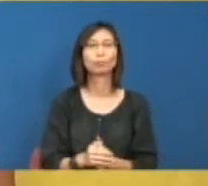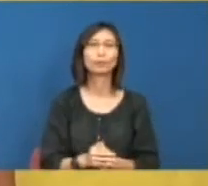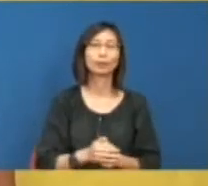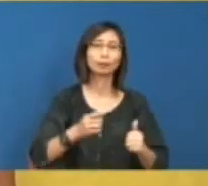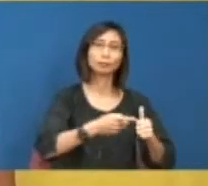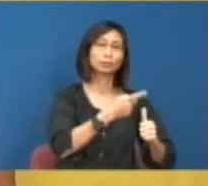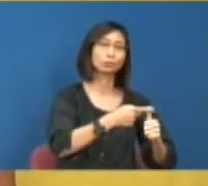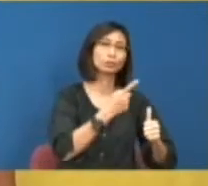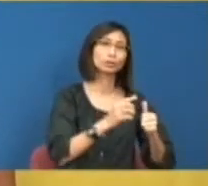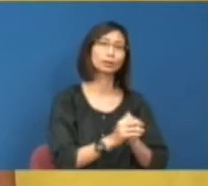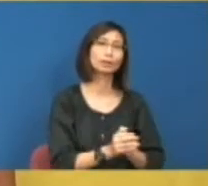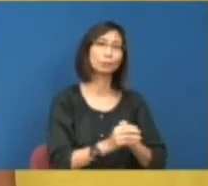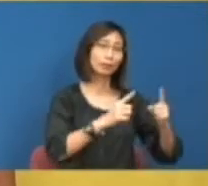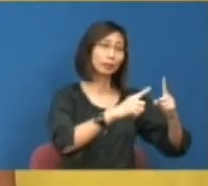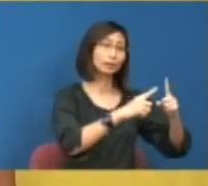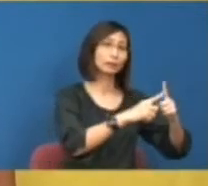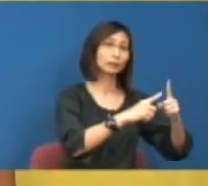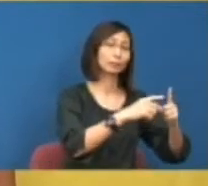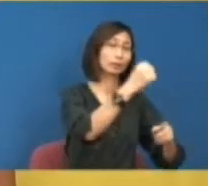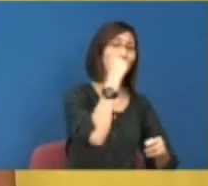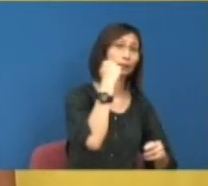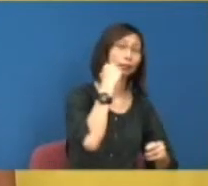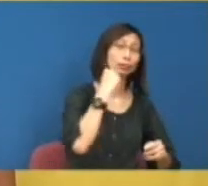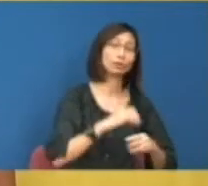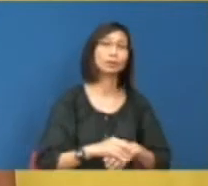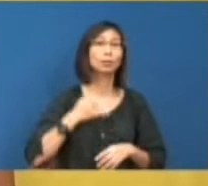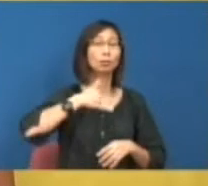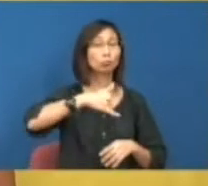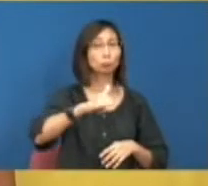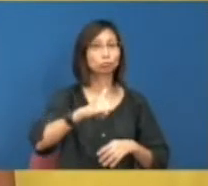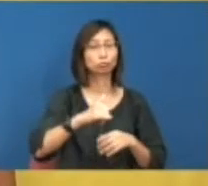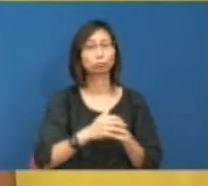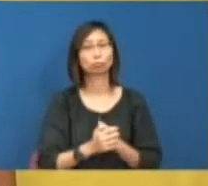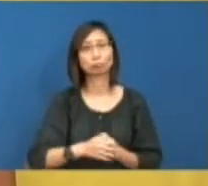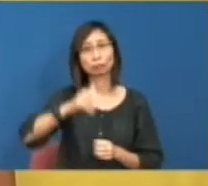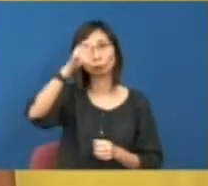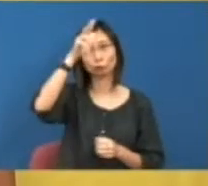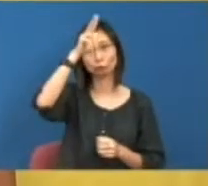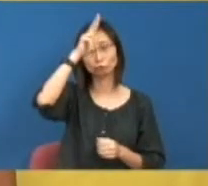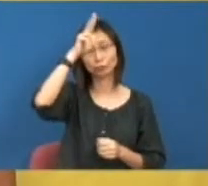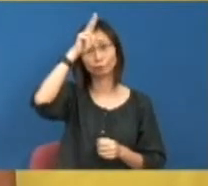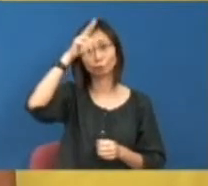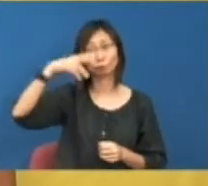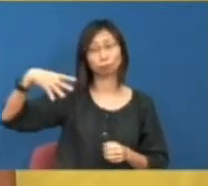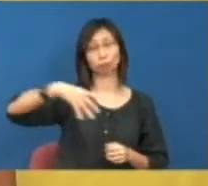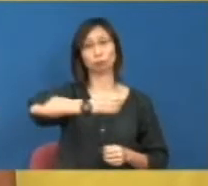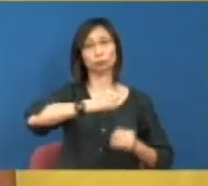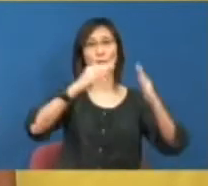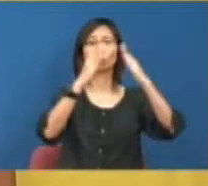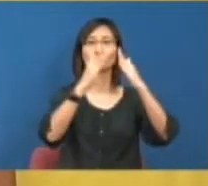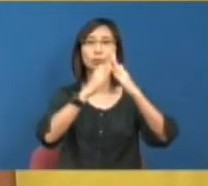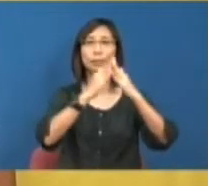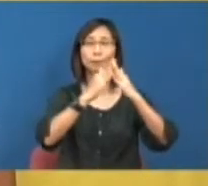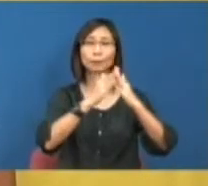個鎮壓，他們停下來抗議，跟著他們一直都是希望爭取去回這